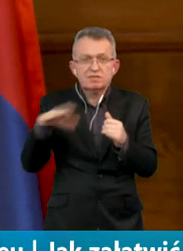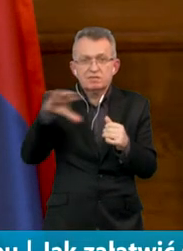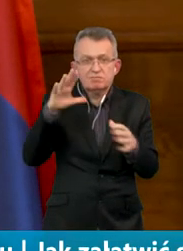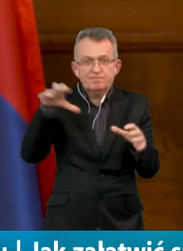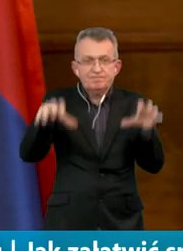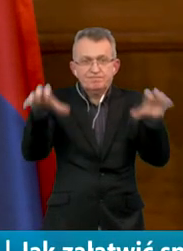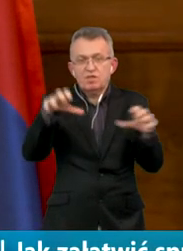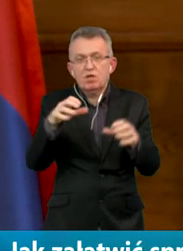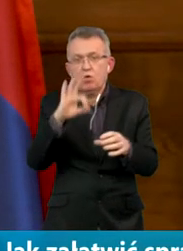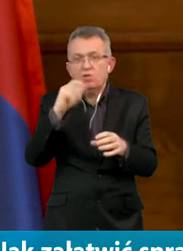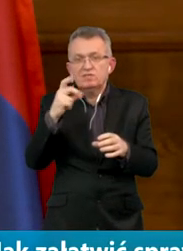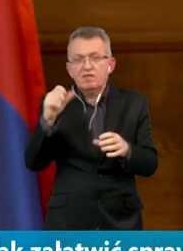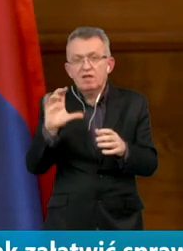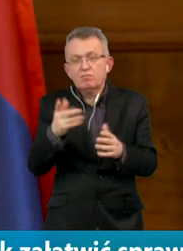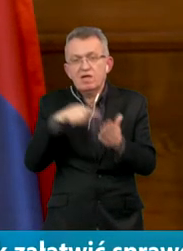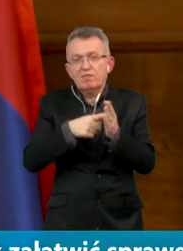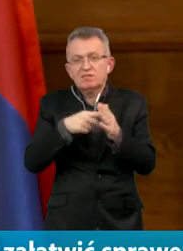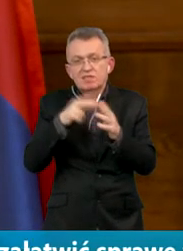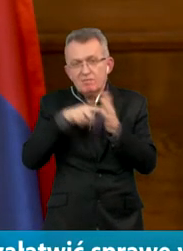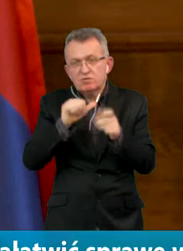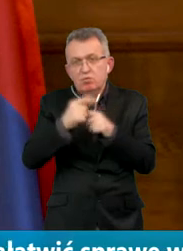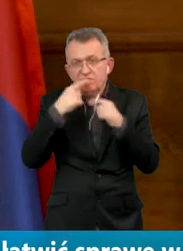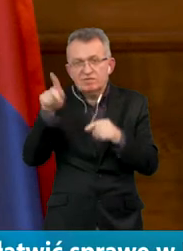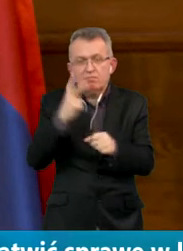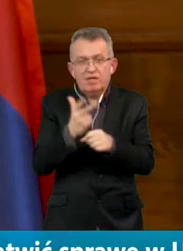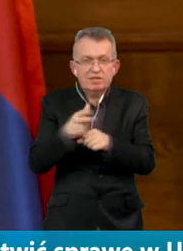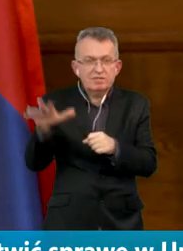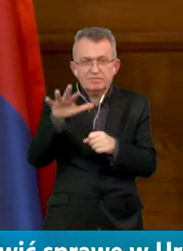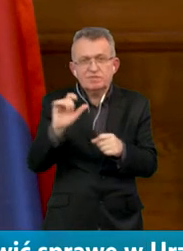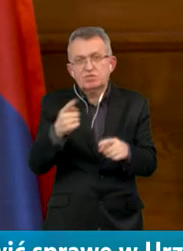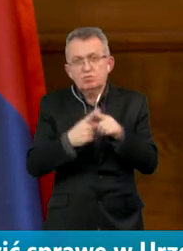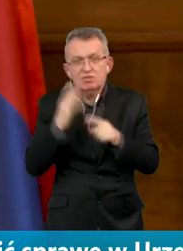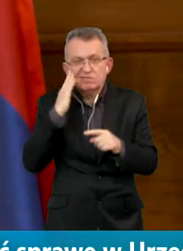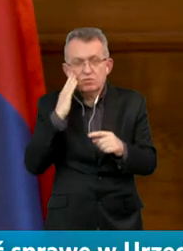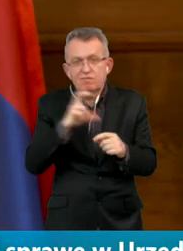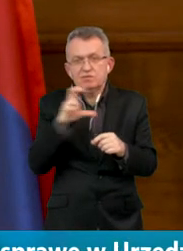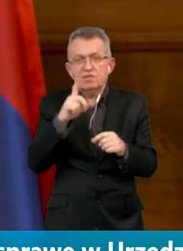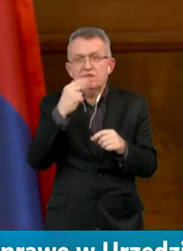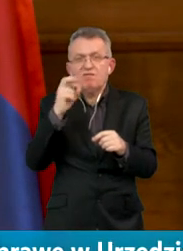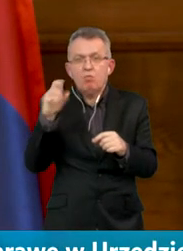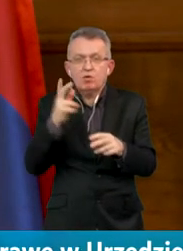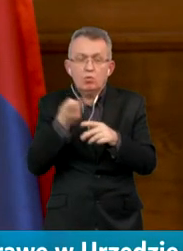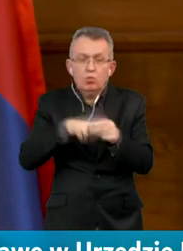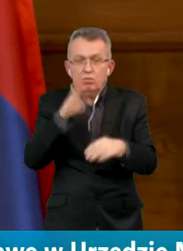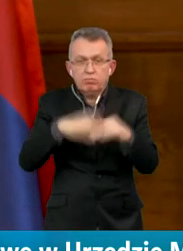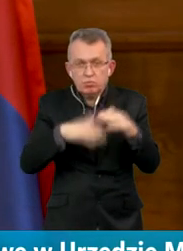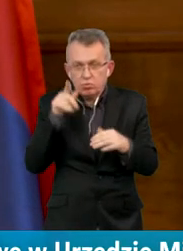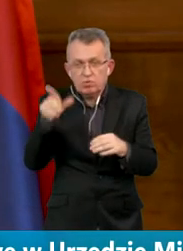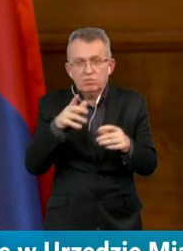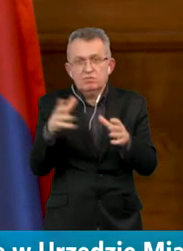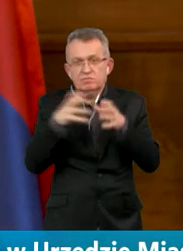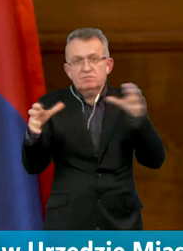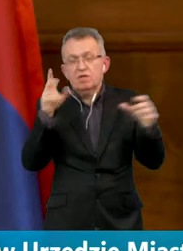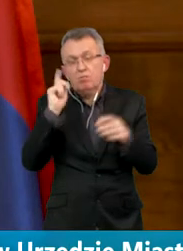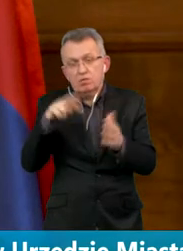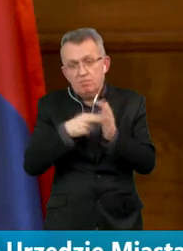należy to do administratorów tych osiedli, czy to spółdzielni mieszkaniowych, czy też deweloperów, którzy budują te osiedla, powinni przewidzieć